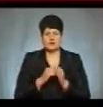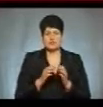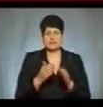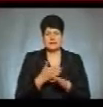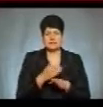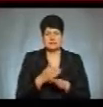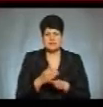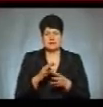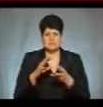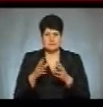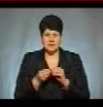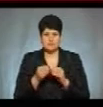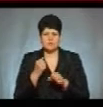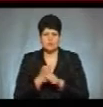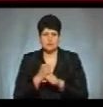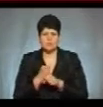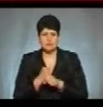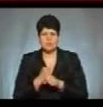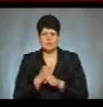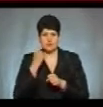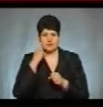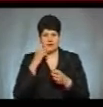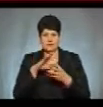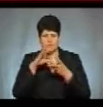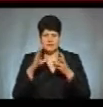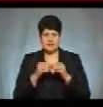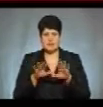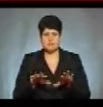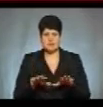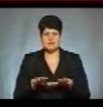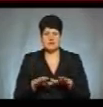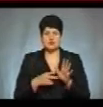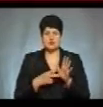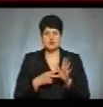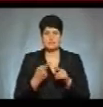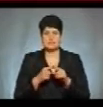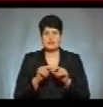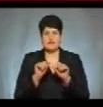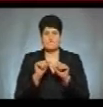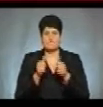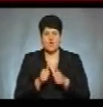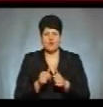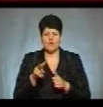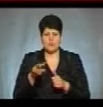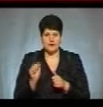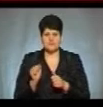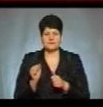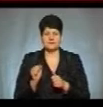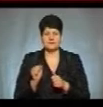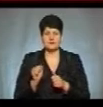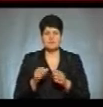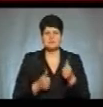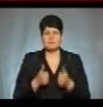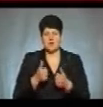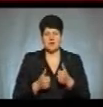потім підбивали підсумки кожного етапу і виводили загальне командне місце. І 7-й етап – це формула, називається така естафета, називається формула. Змагалися